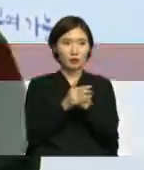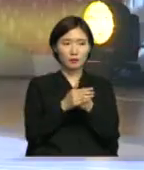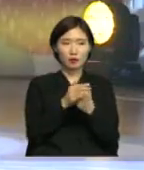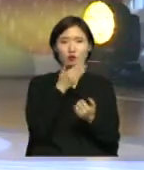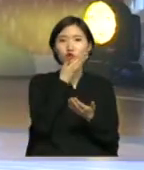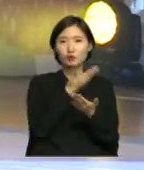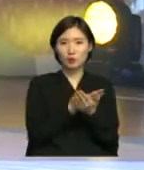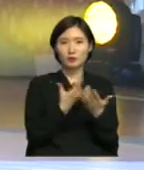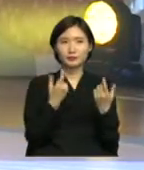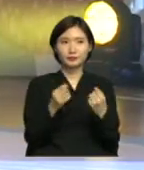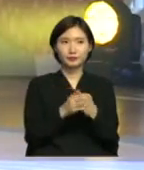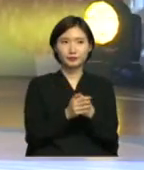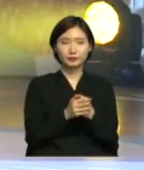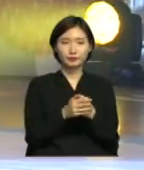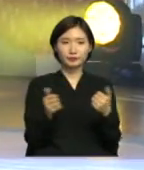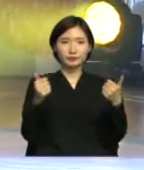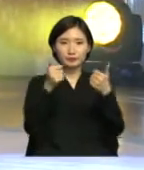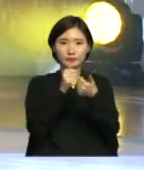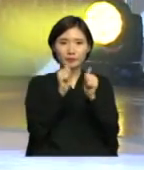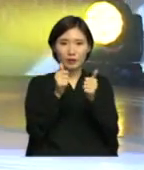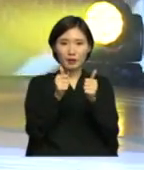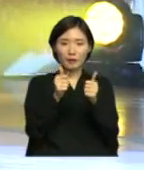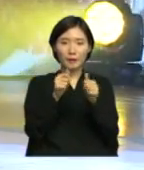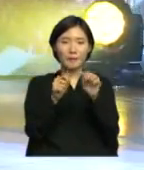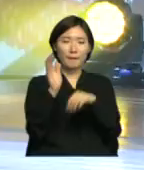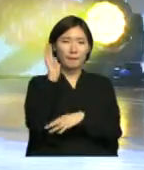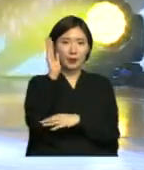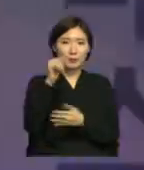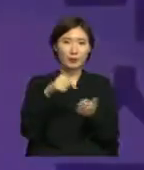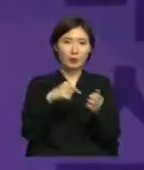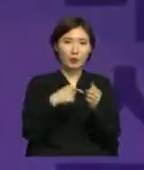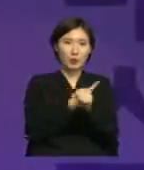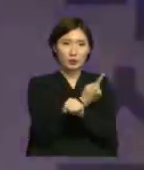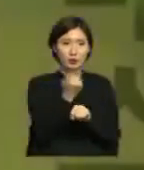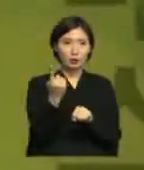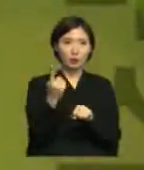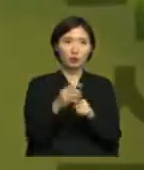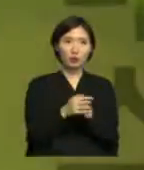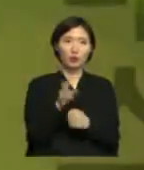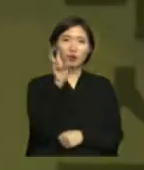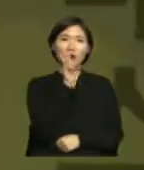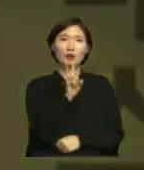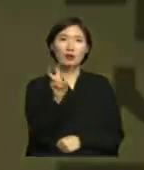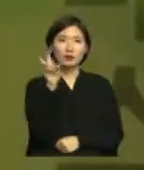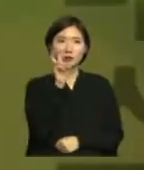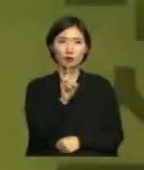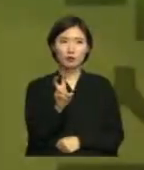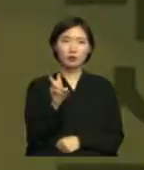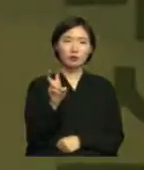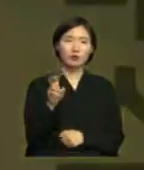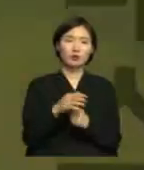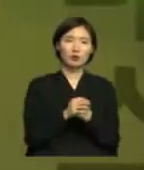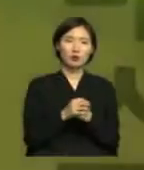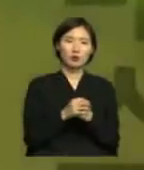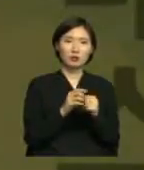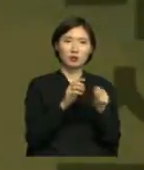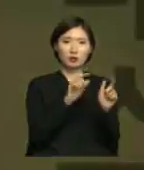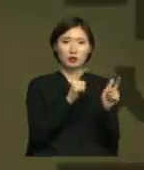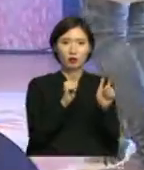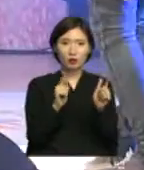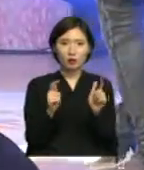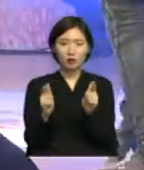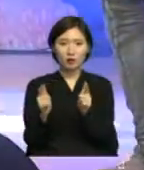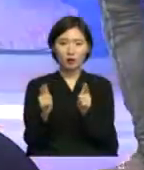같아요. 콘테스트는 발표 이외에도 성악가 조용갑 씨와 전자현악 K-POP, 그룹 가수 울랄라 세션